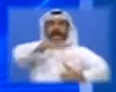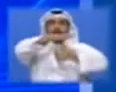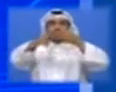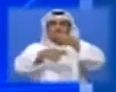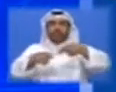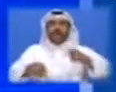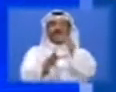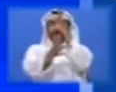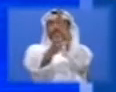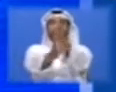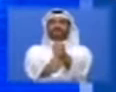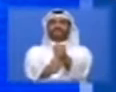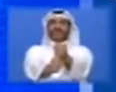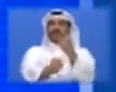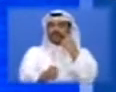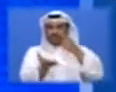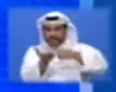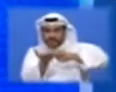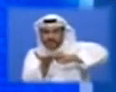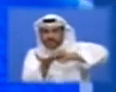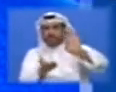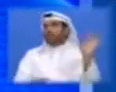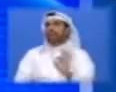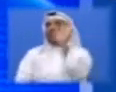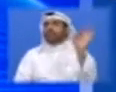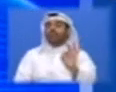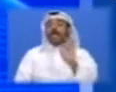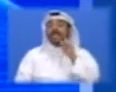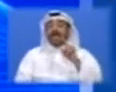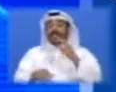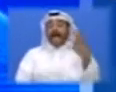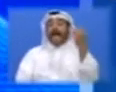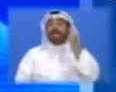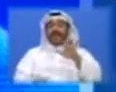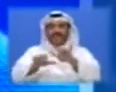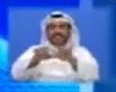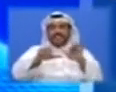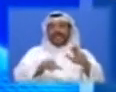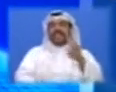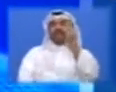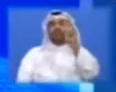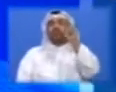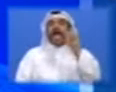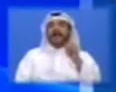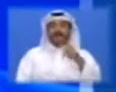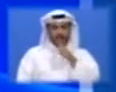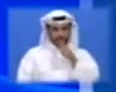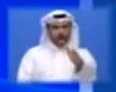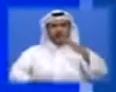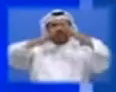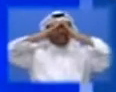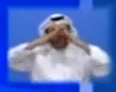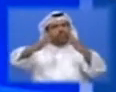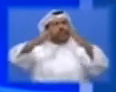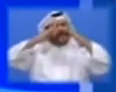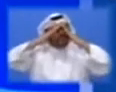الامير حفظه الله ورعاه من معالي بانكي مون الامين العام للامم المتحده التي عبر فيها عن الشكر